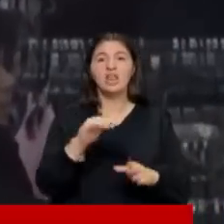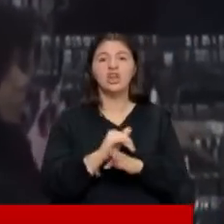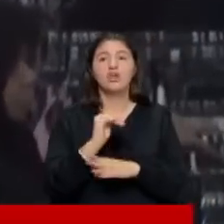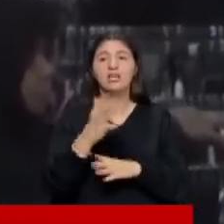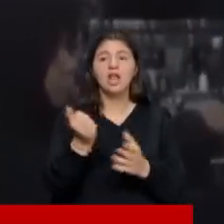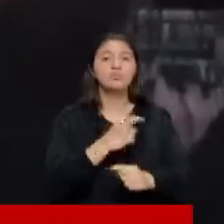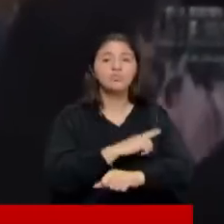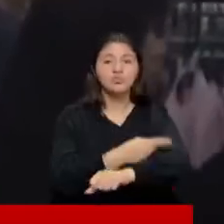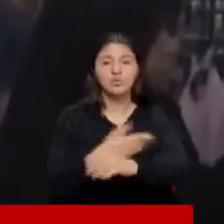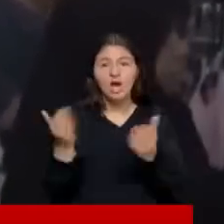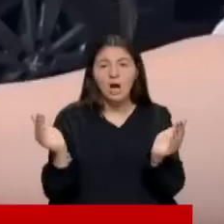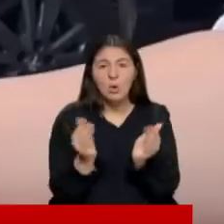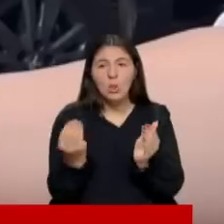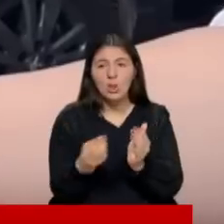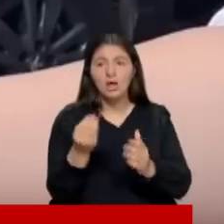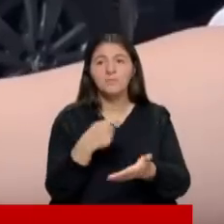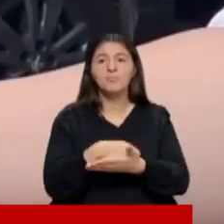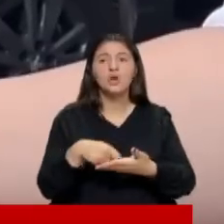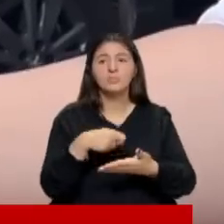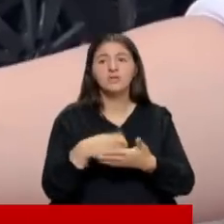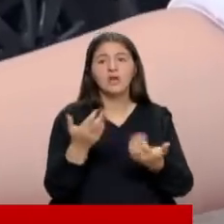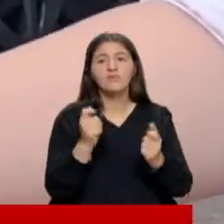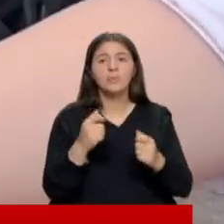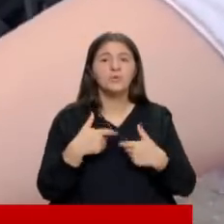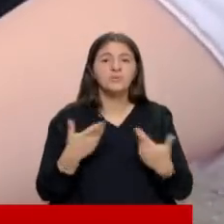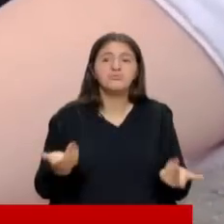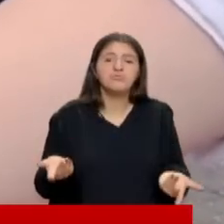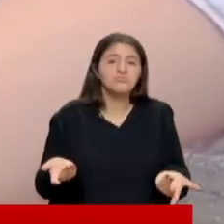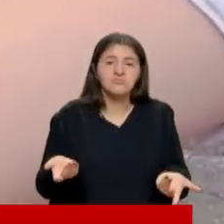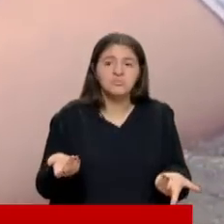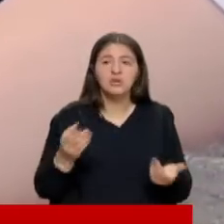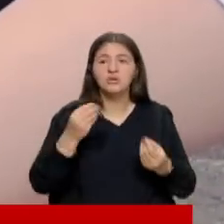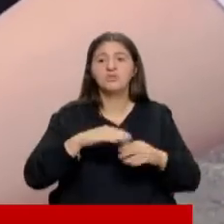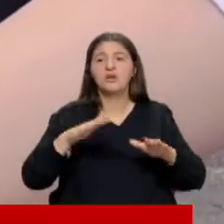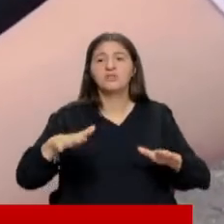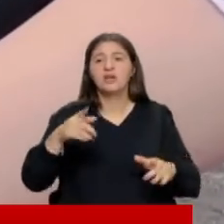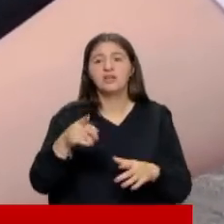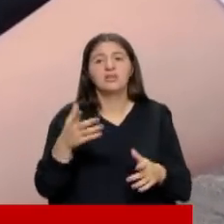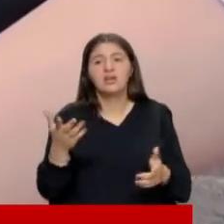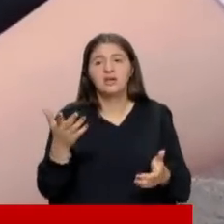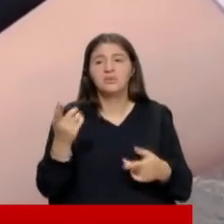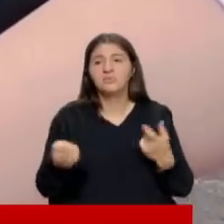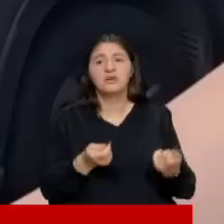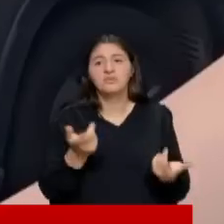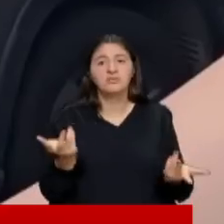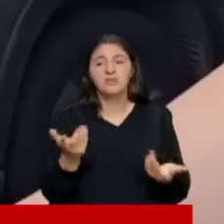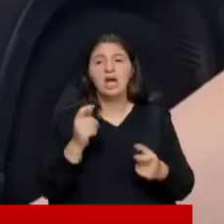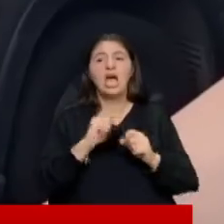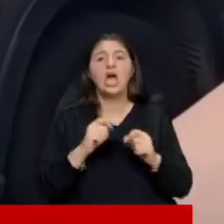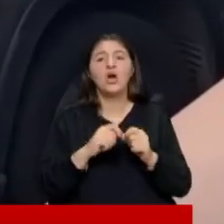halkının alım gücüyse düşük maaştan çalışır yapıyoruz çocuk çocuklaraydı uğraşıyoruz